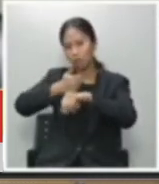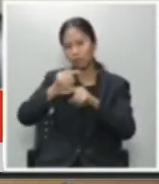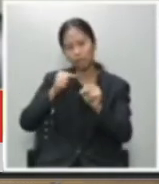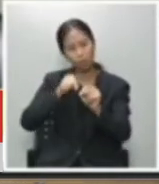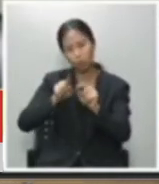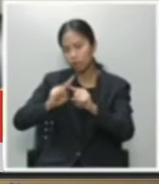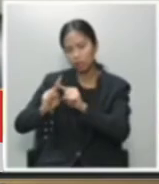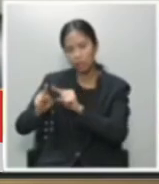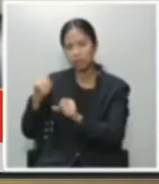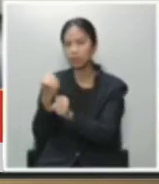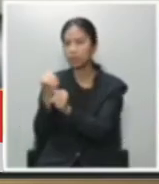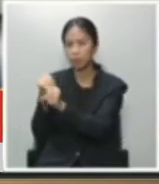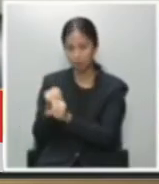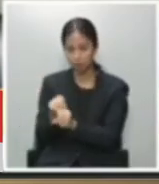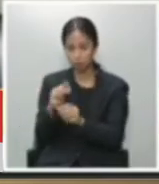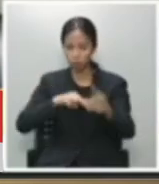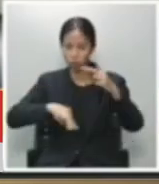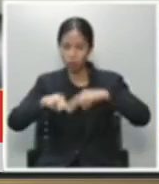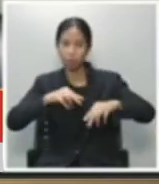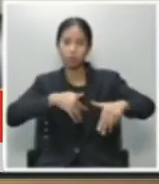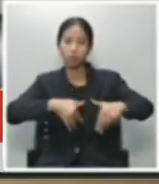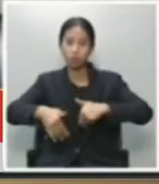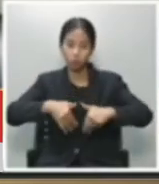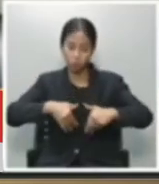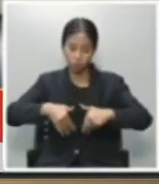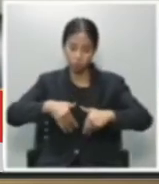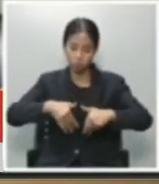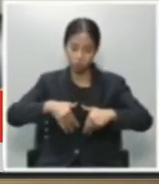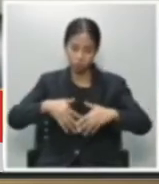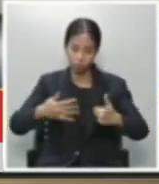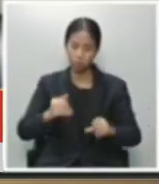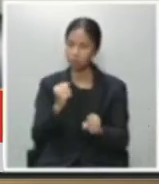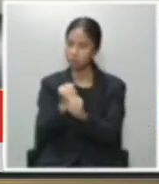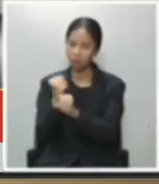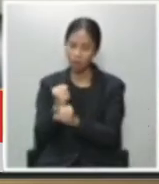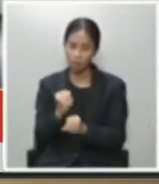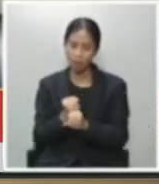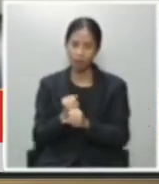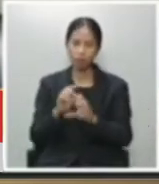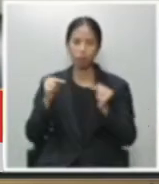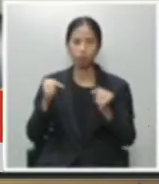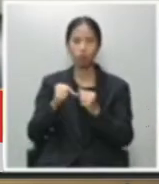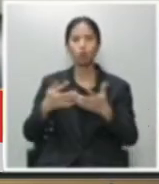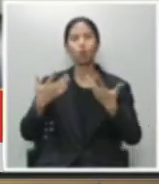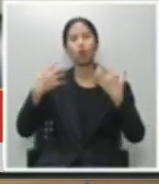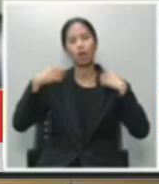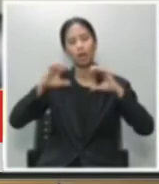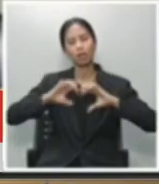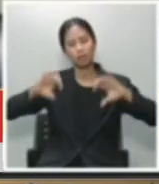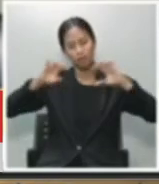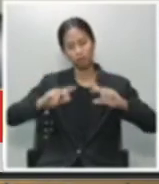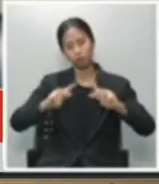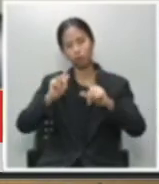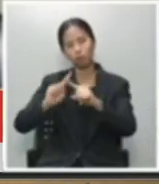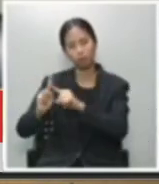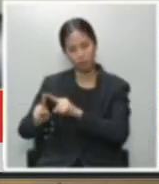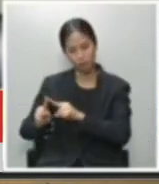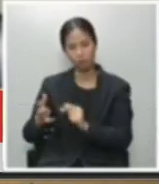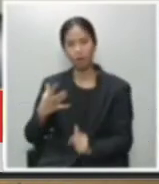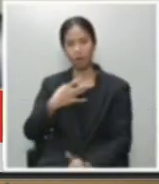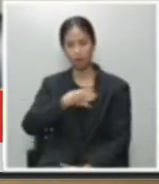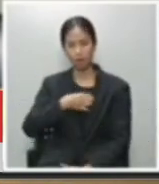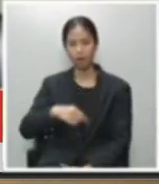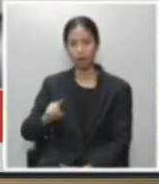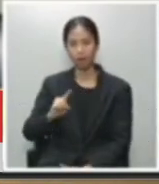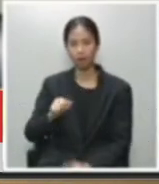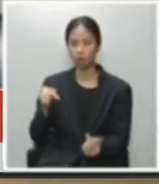ได้ทำงานให้กับพี่น้องประชาชนและทำงานให้กับราชการทุกกระทรวงฝากท่านประธานช่วยดูแลเรื่องสวัสดิการค่